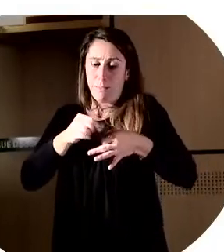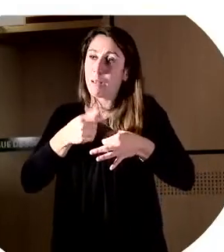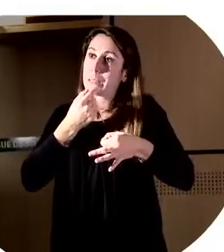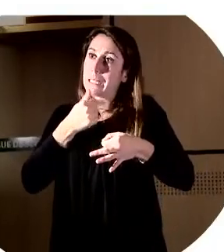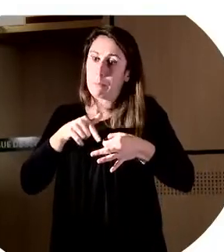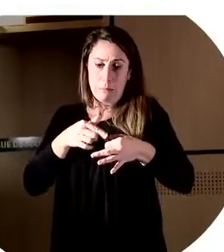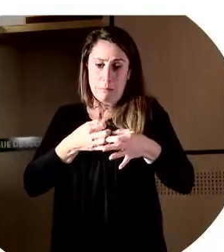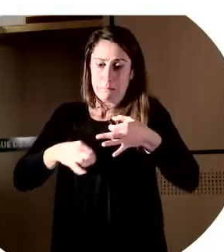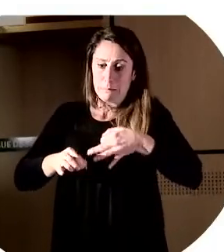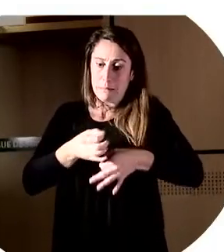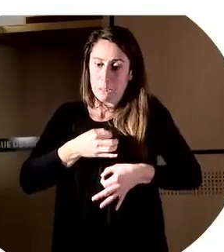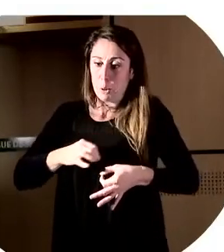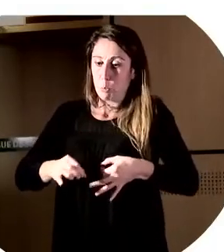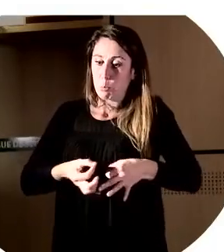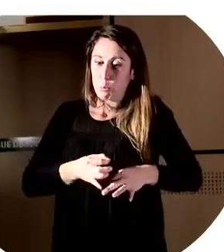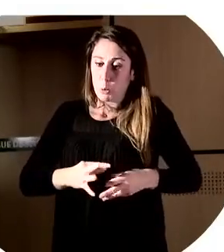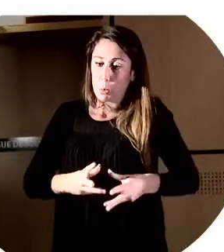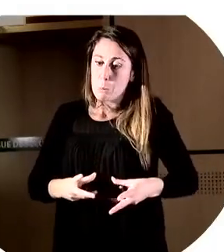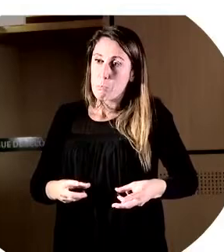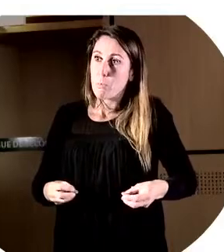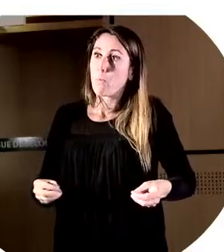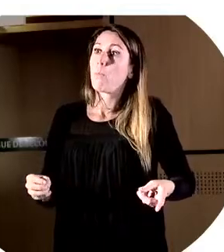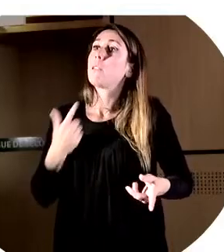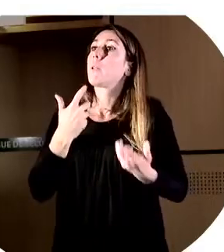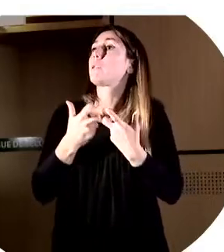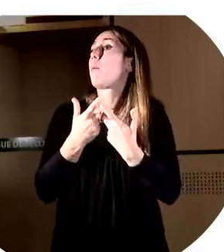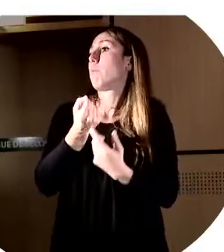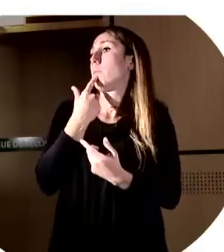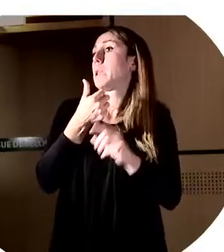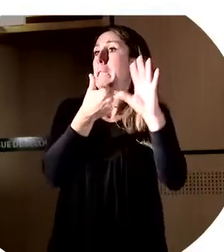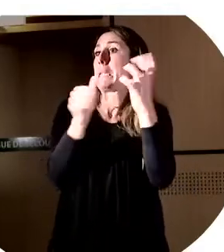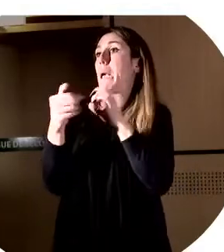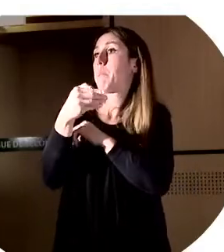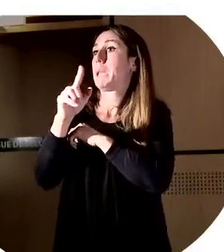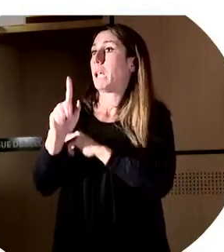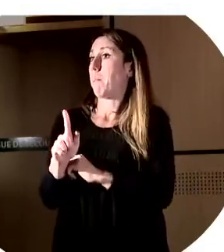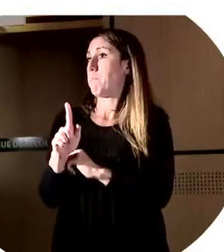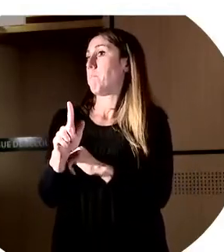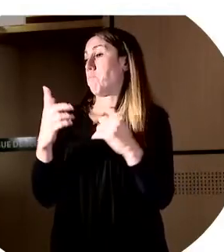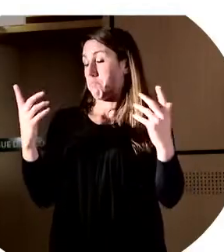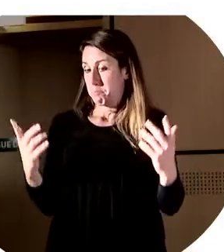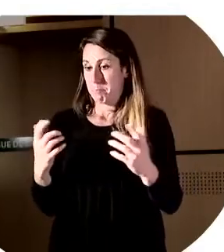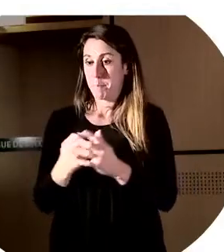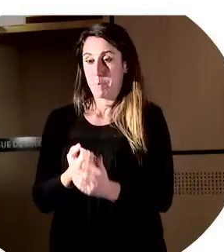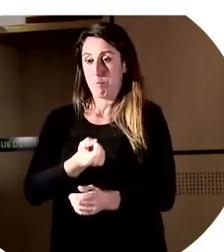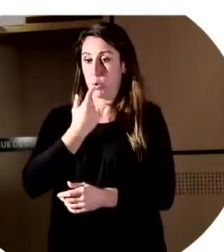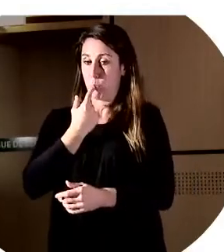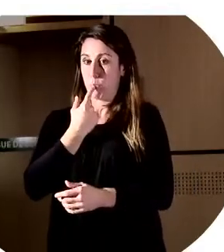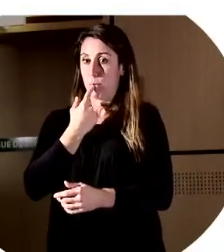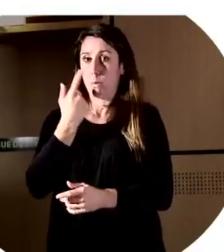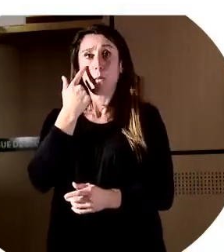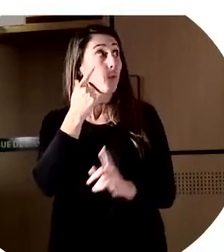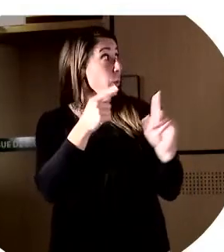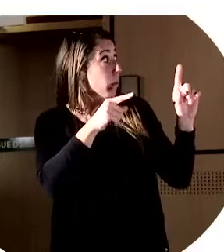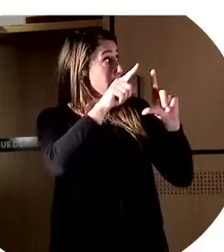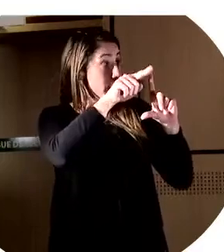jour initial un comprimé ici de 600 mg de Gleevec. Vous avez observé 2 phases dans cette